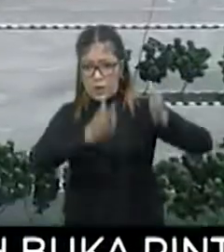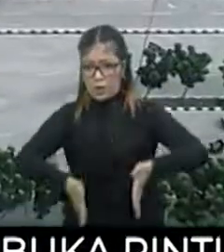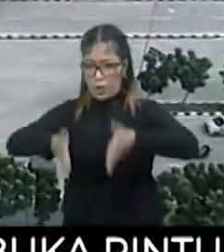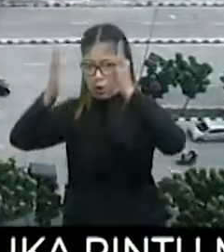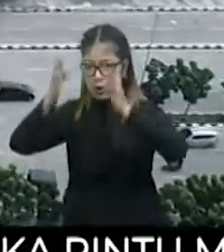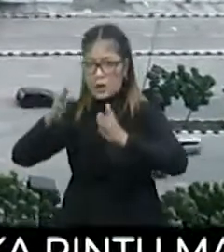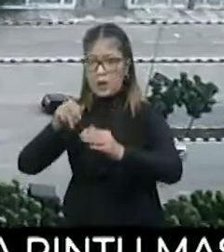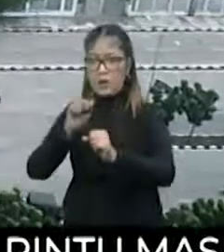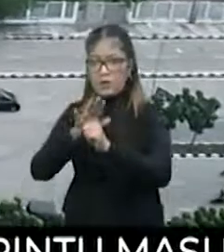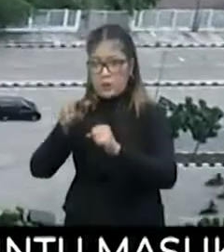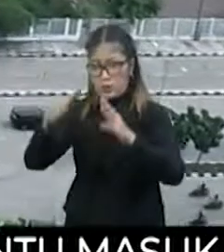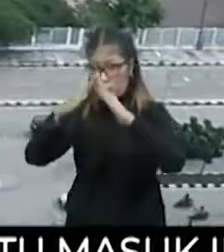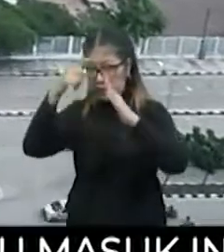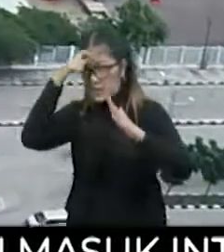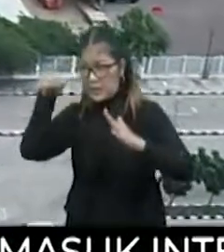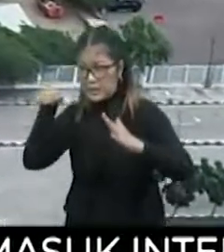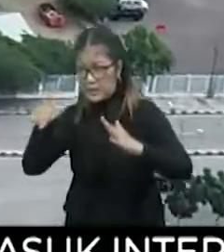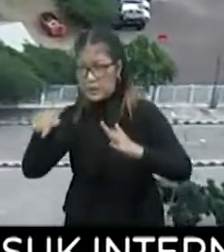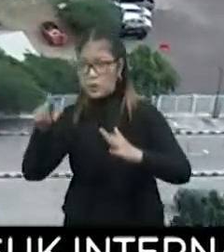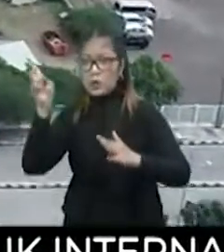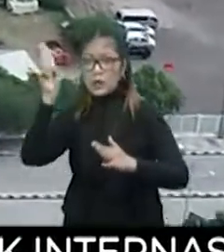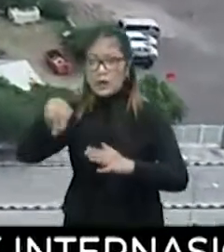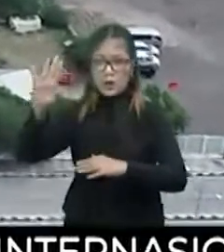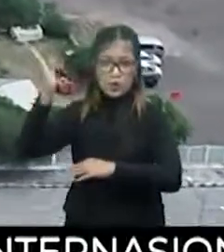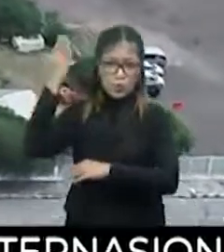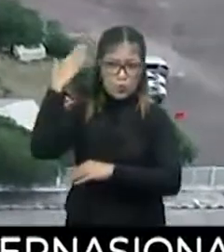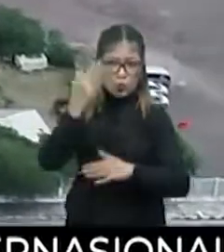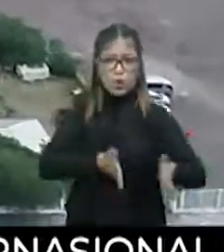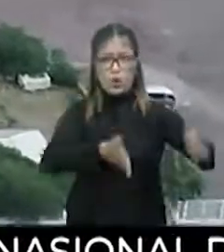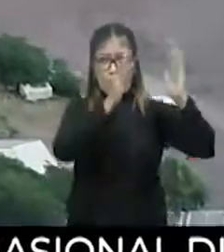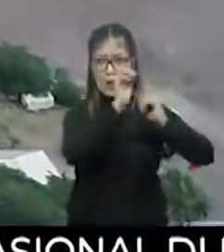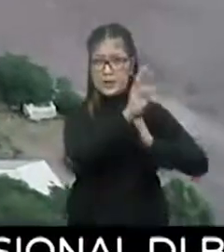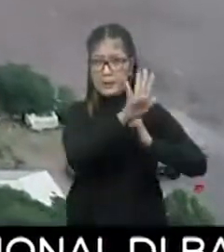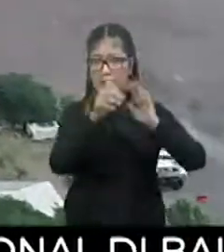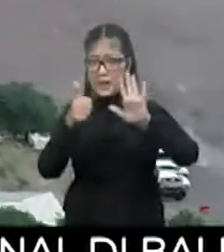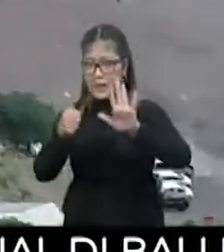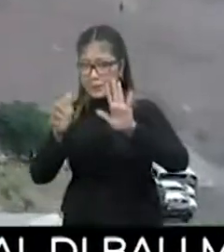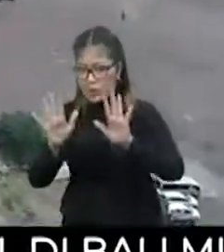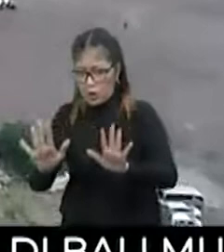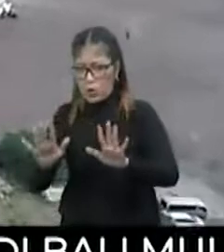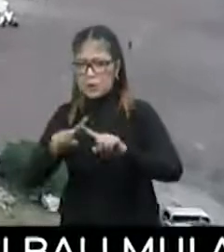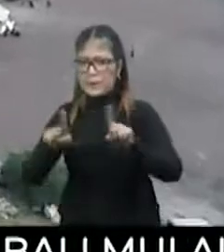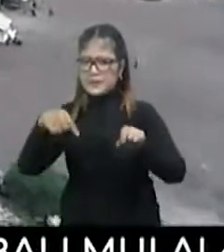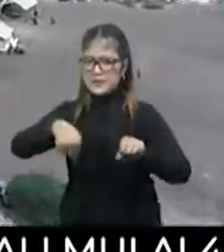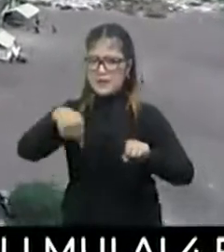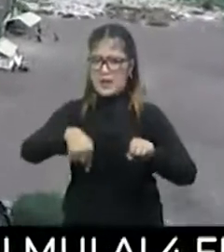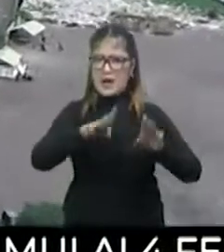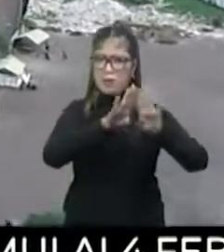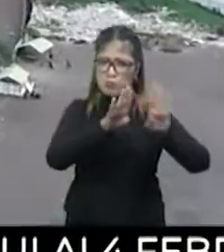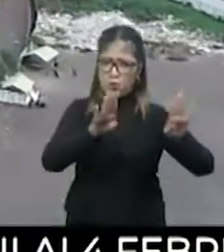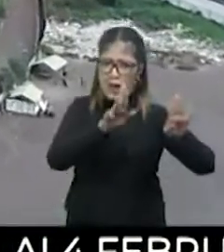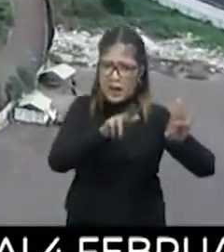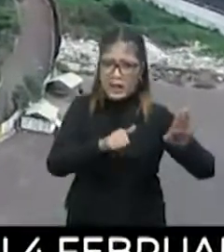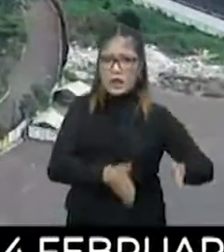keempat towernya. Kalau sebelumnya hanya tower 5 dan 6 saja, maka saat ini sudah difungsikan dari tower 4, 5, 6 hingga dengan